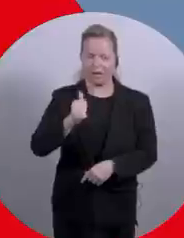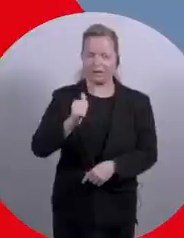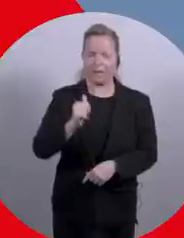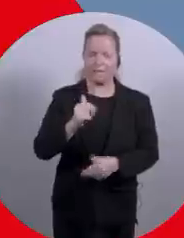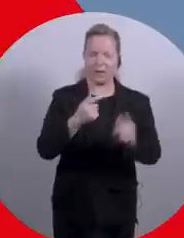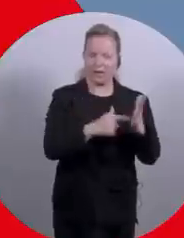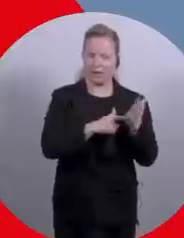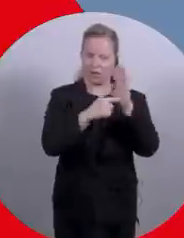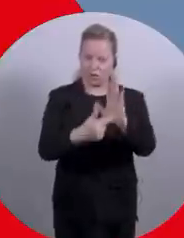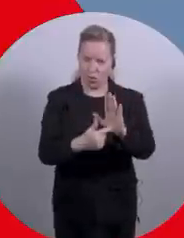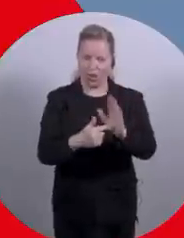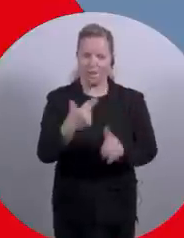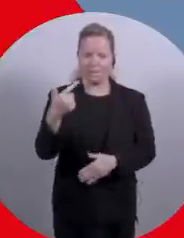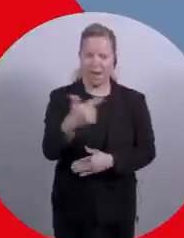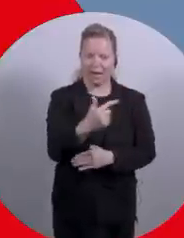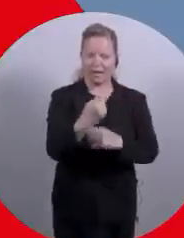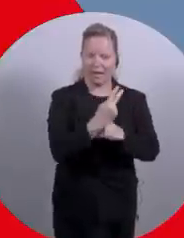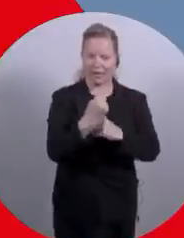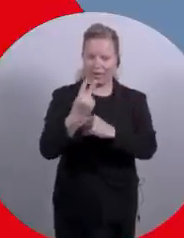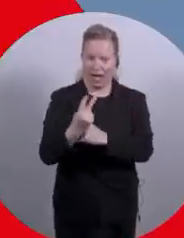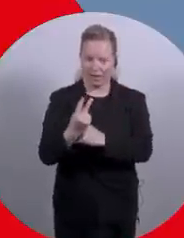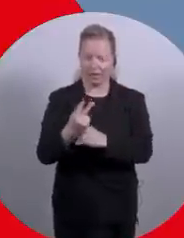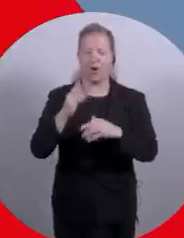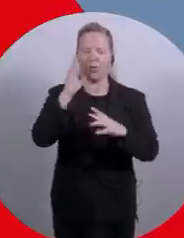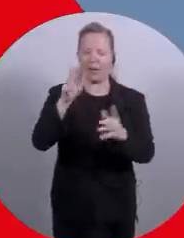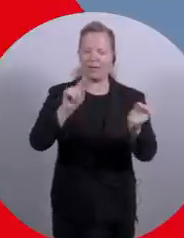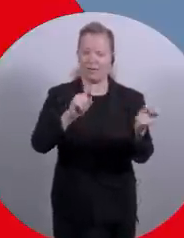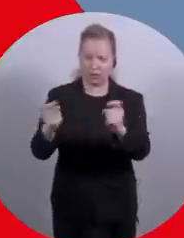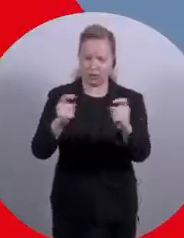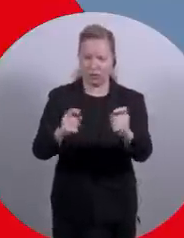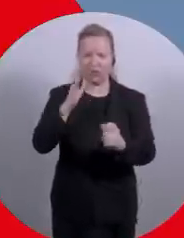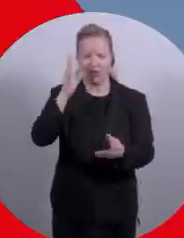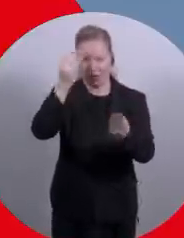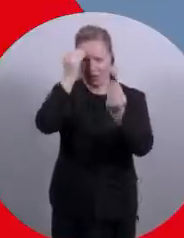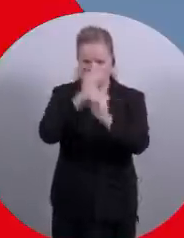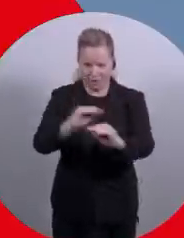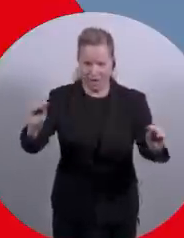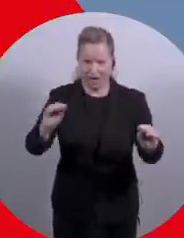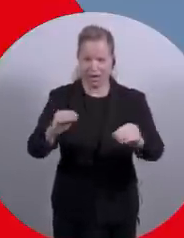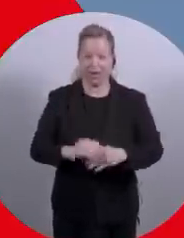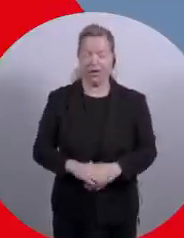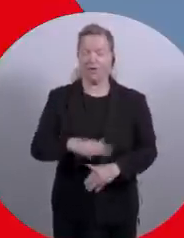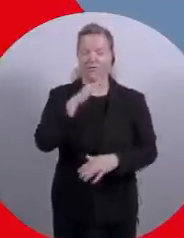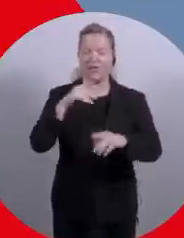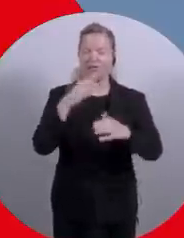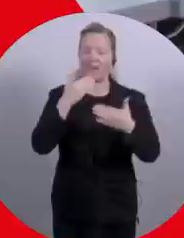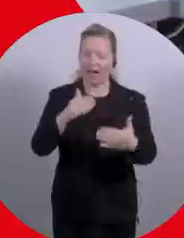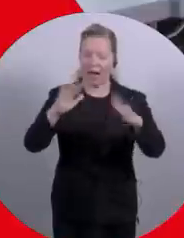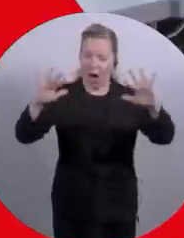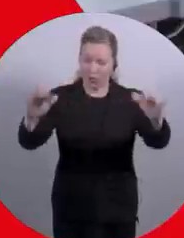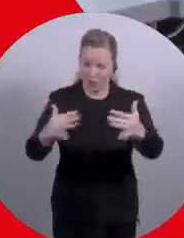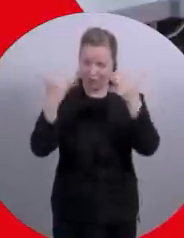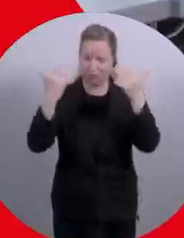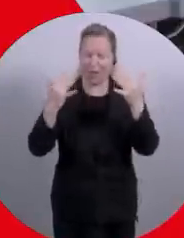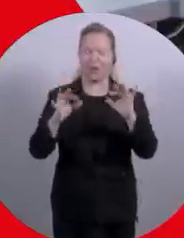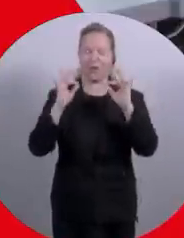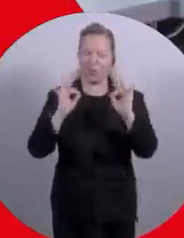der Diskussion mitteilen vielen Dank für Ihre Aufmerksamkeit einen guten Parteitag uns Freundschaft